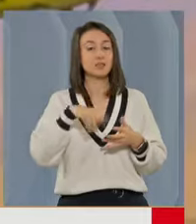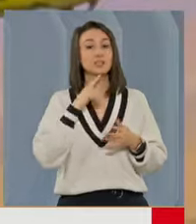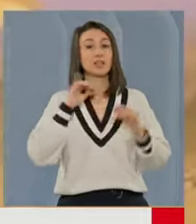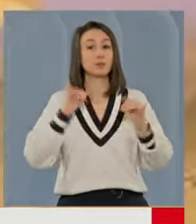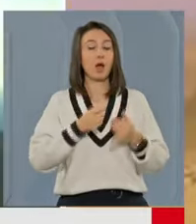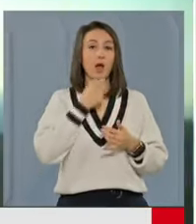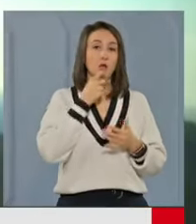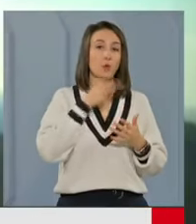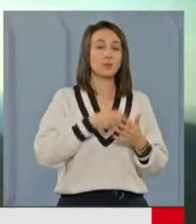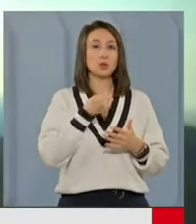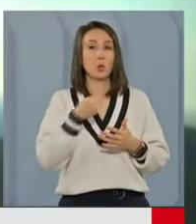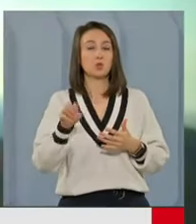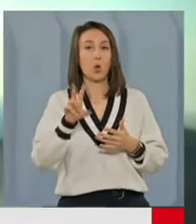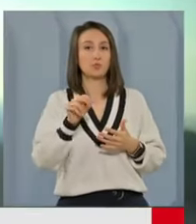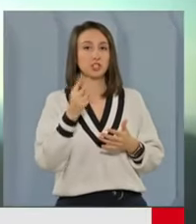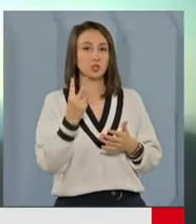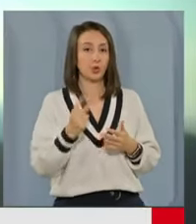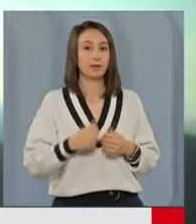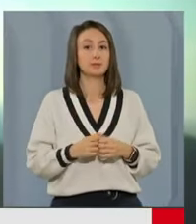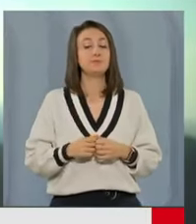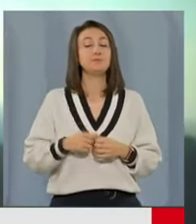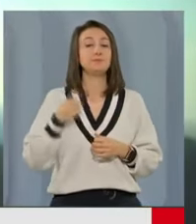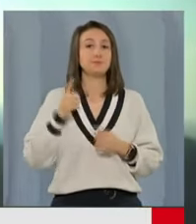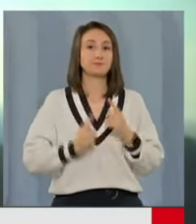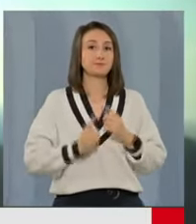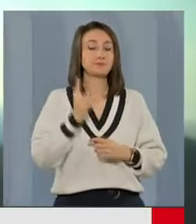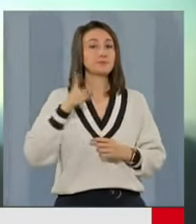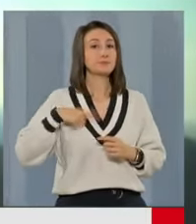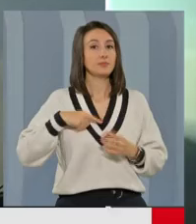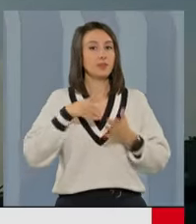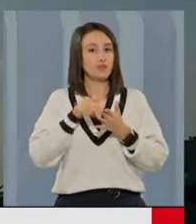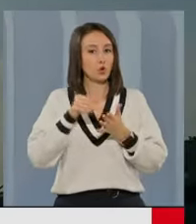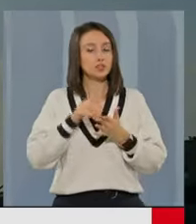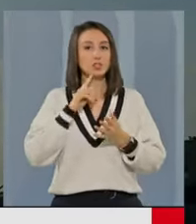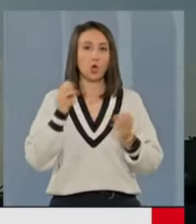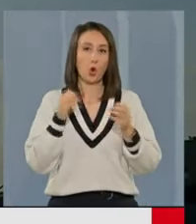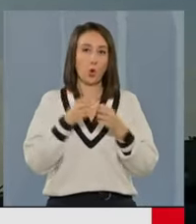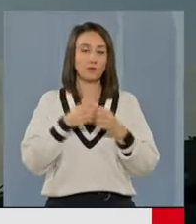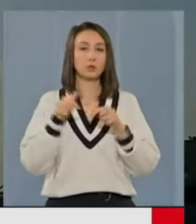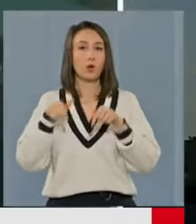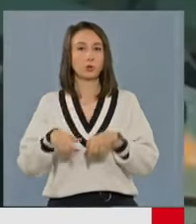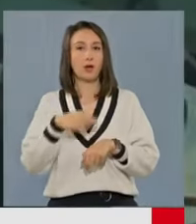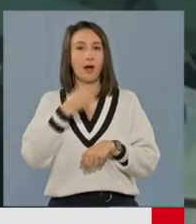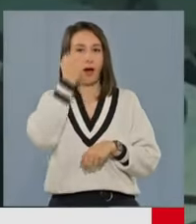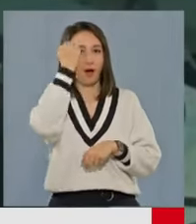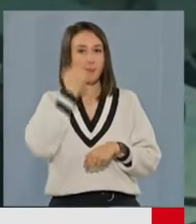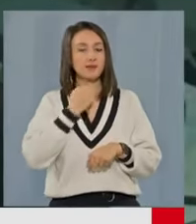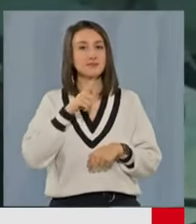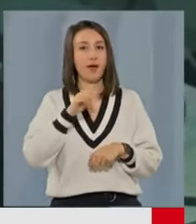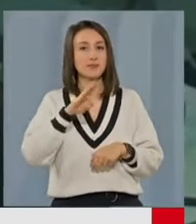anul 1982 totodată acest tip de rachete este utilizat și în conflictul actual cu Hamas din fâșia